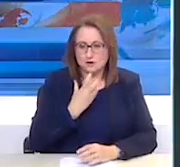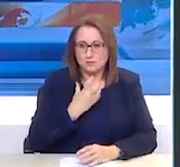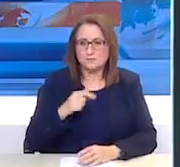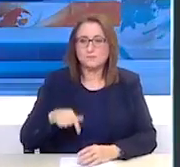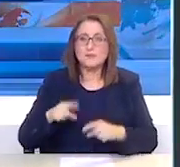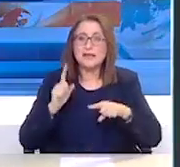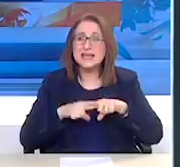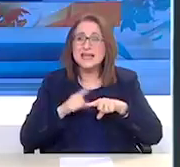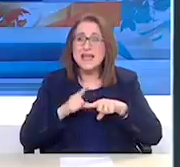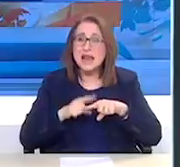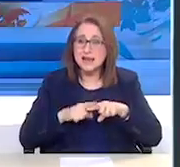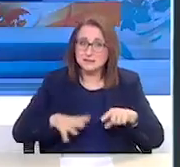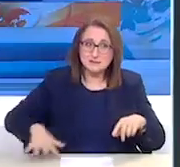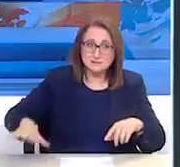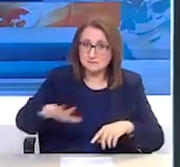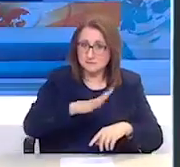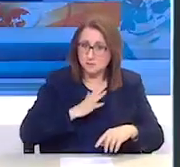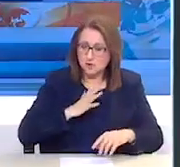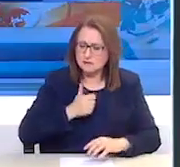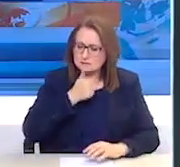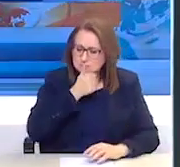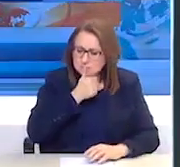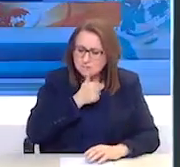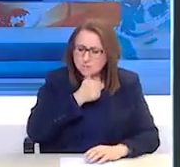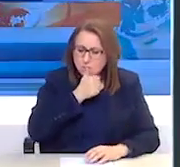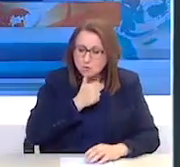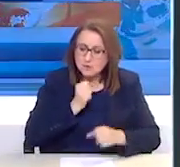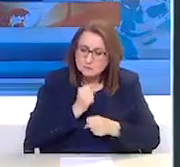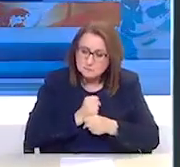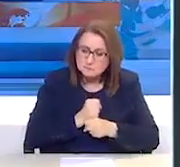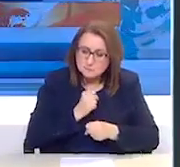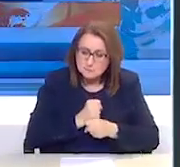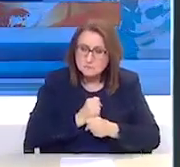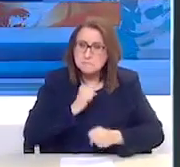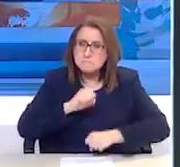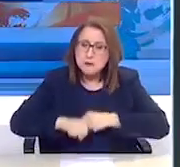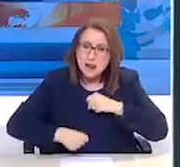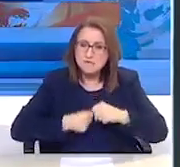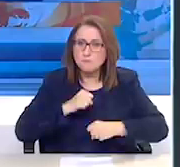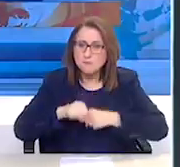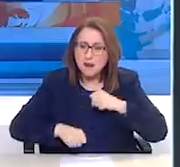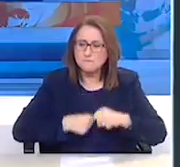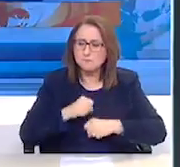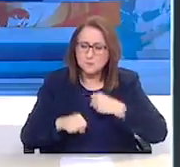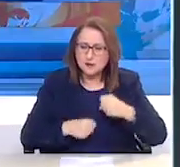Ελλήνων πολιτών με υπομονή και επιμονή παραμένει προσιλωμένη στο στόχο να περάσουμε τα δύσκολα μένοντας σπίτι, κάποιοι